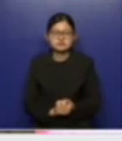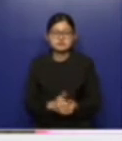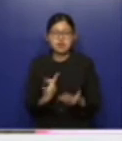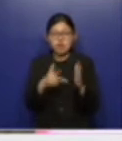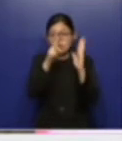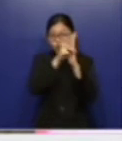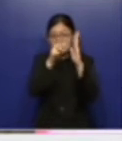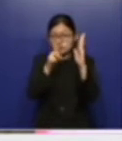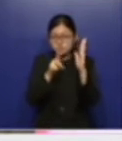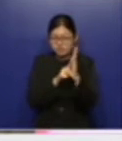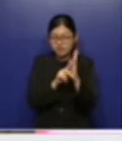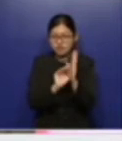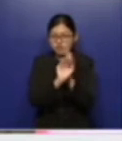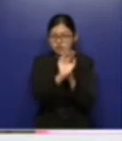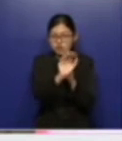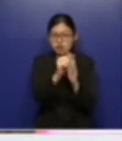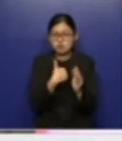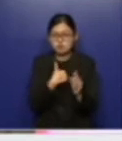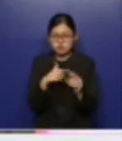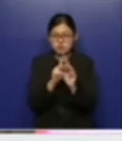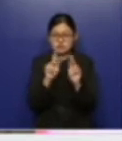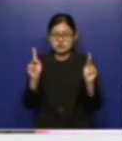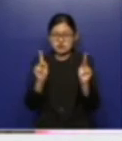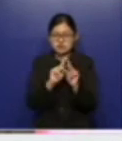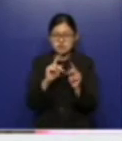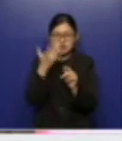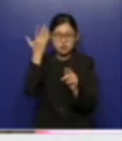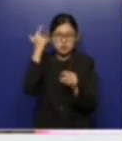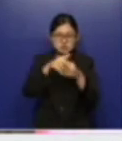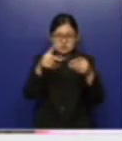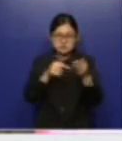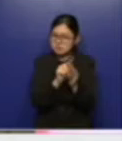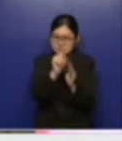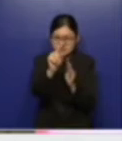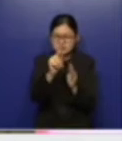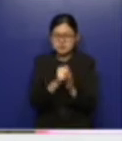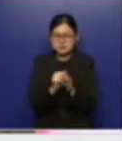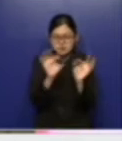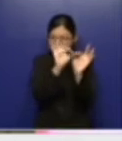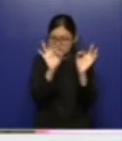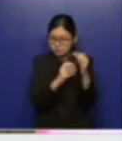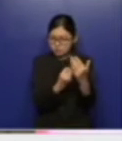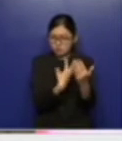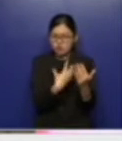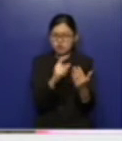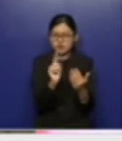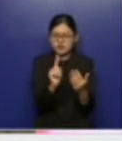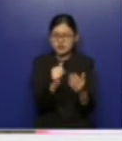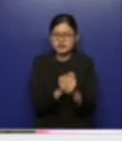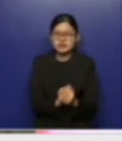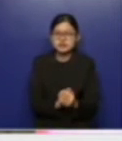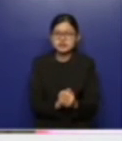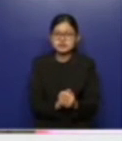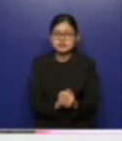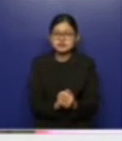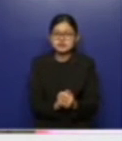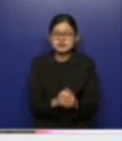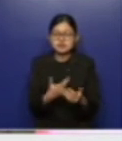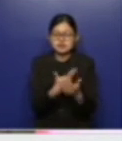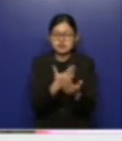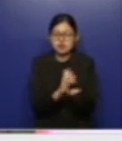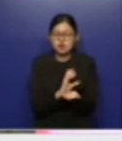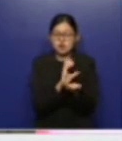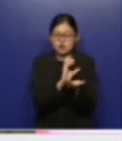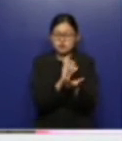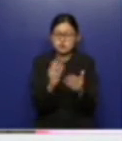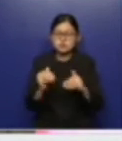ายของท่านเนี่ยผมเป็นกรรมการตั้งแต่ฉบับแรกเนี่ยเขียนไว้ว่าท่านต้องเอากองให้กับกองทุนพัฒนาสื่